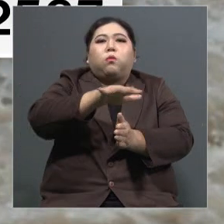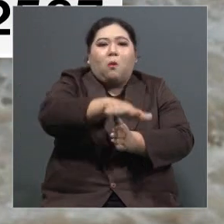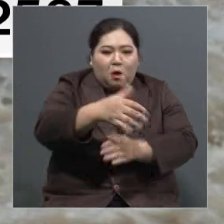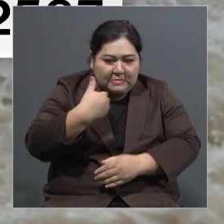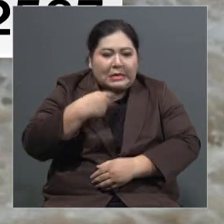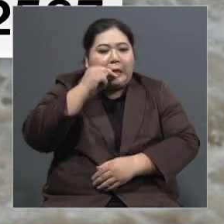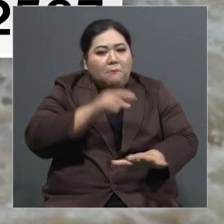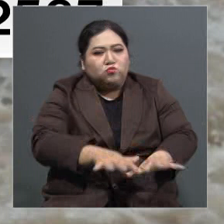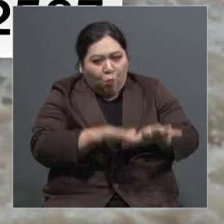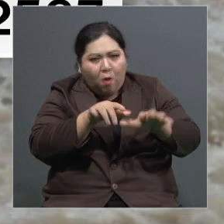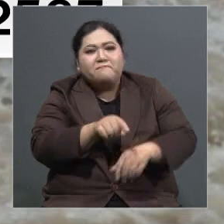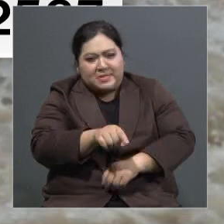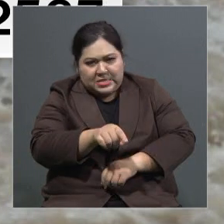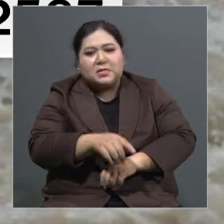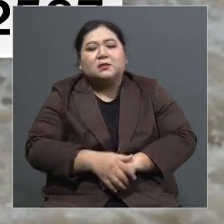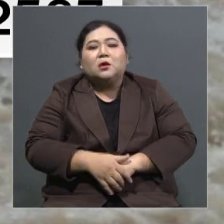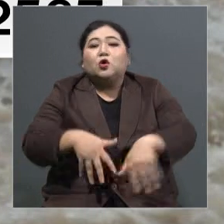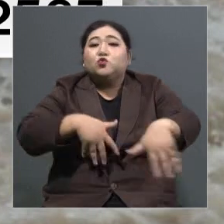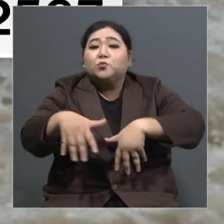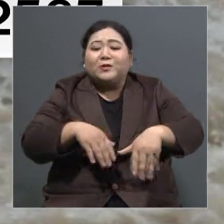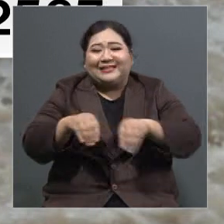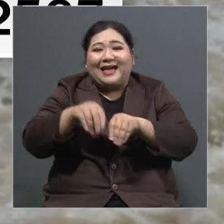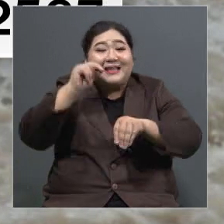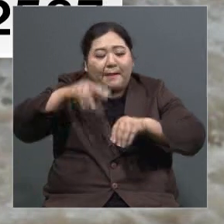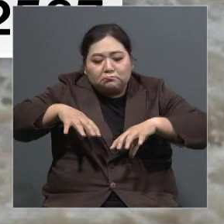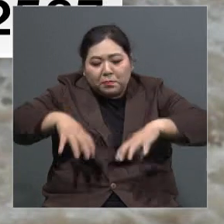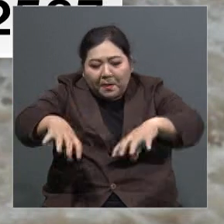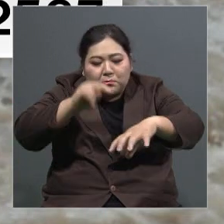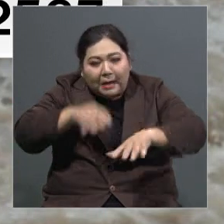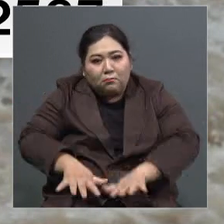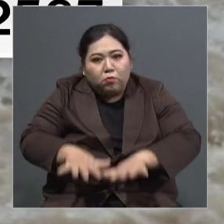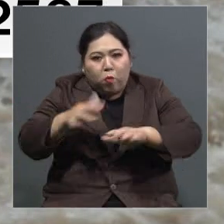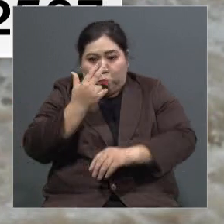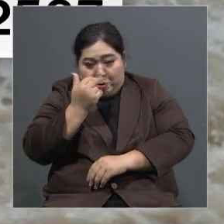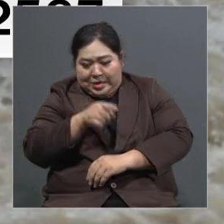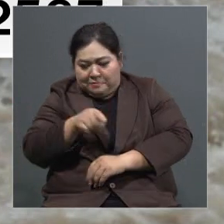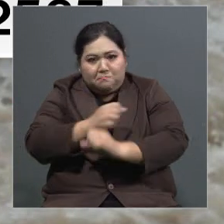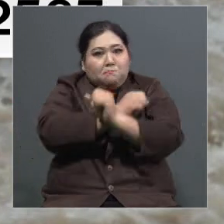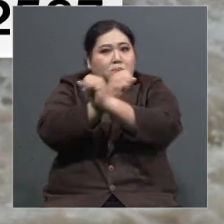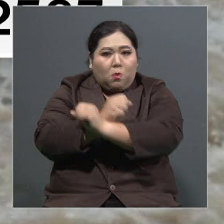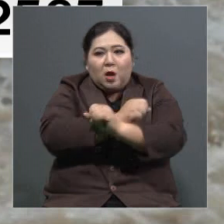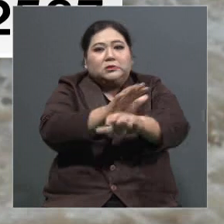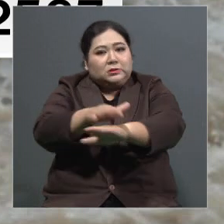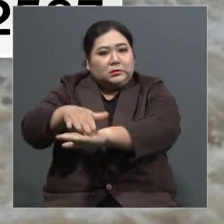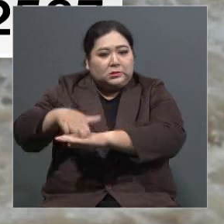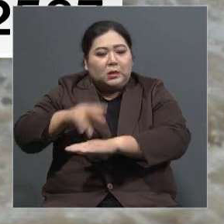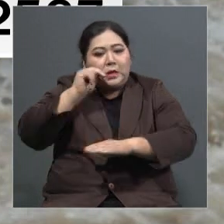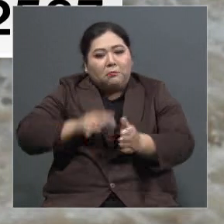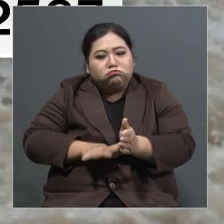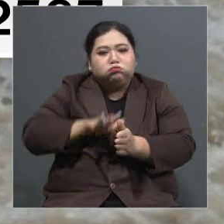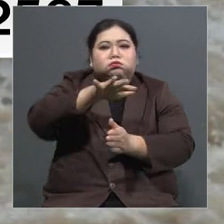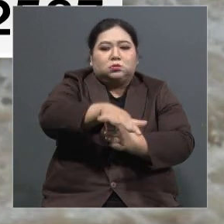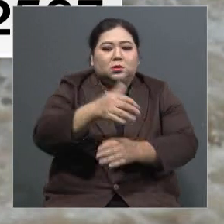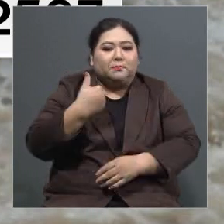น้ำท่วมขังในพื้นที่ลุ่มตำแล้วก็ชุมชนริมแม่น้ำวังขอให้เฝ้าระวังแล้วก็เตรียมความพร้อมรับมือกับสถานการณ์น้ำล้นตลิ่งด้วยนะ